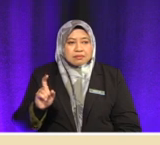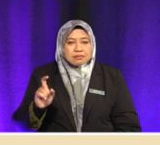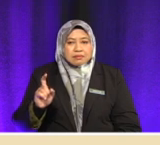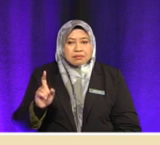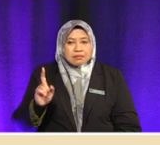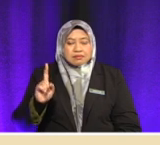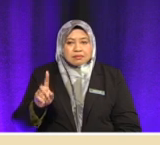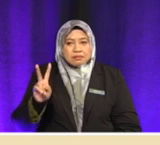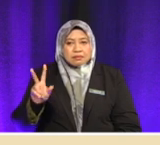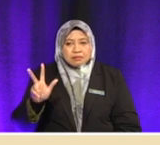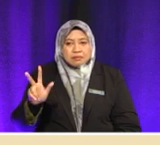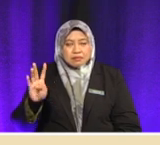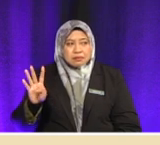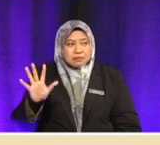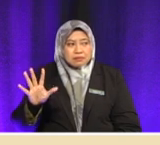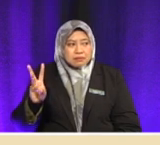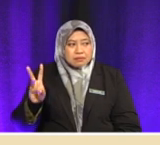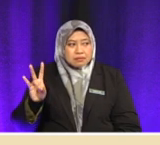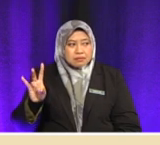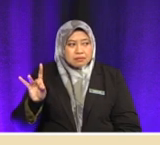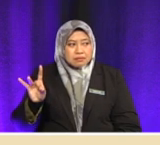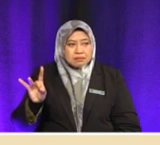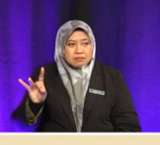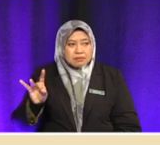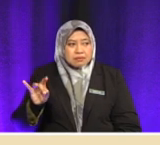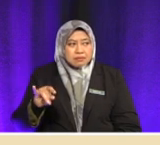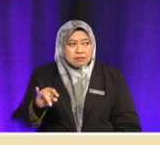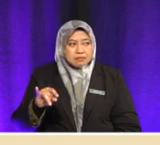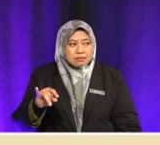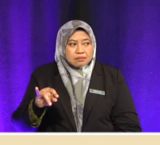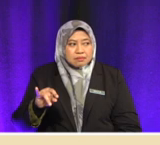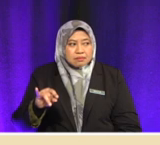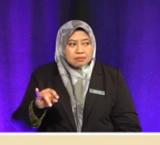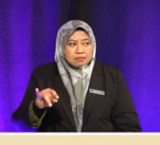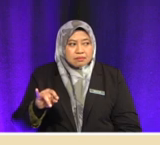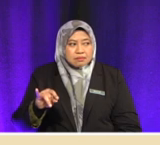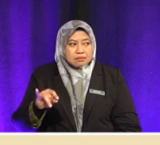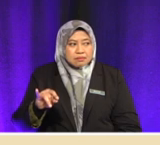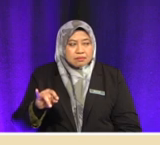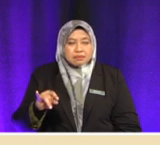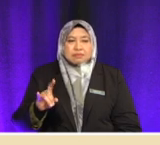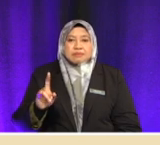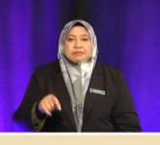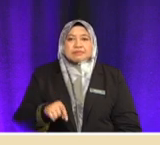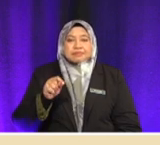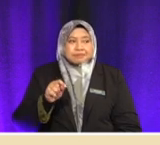5 6 7 ini di sini